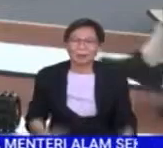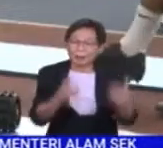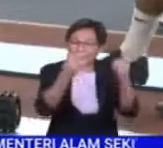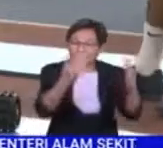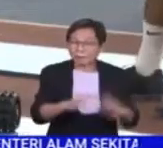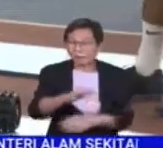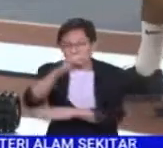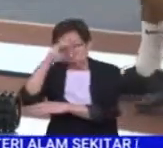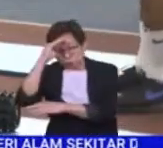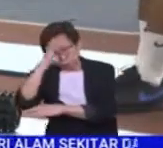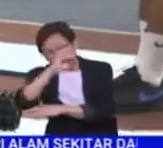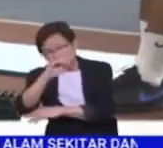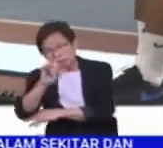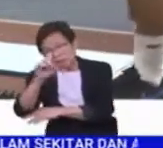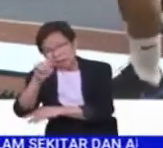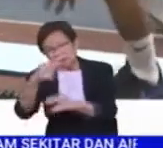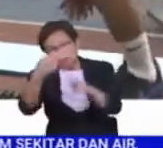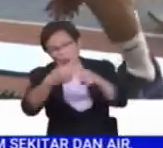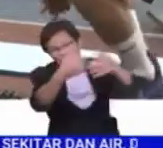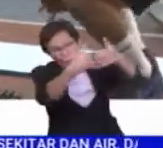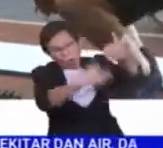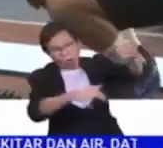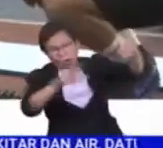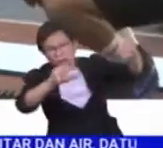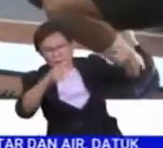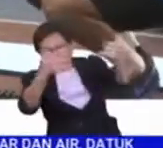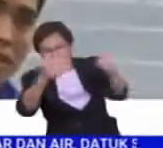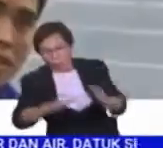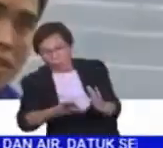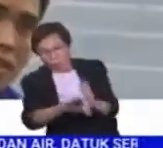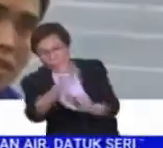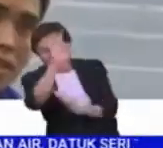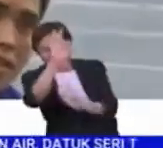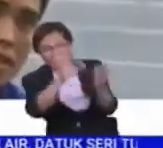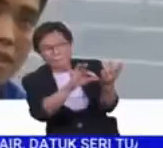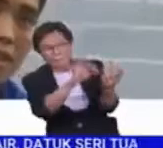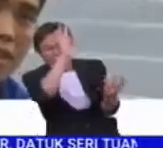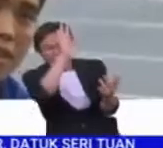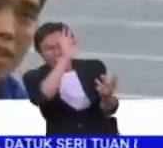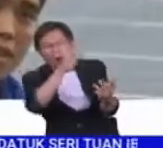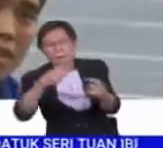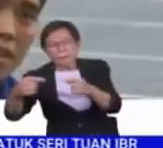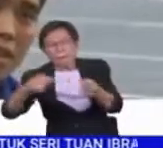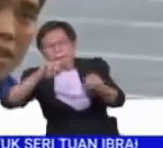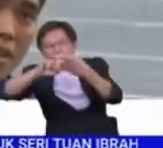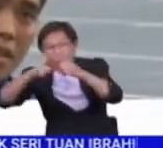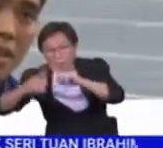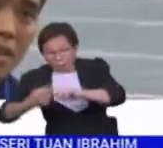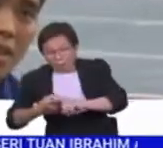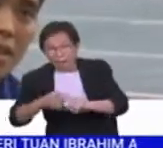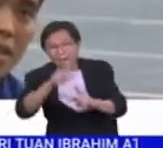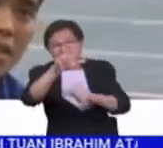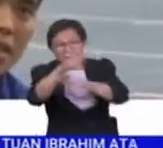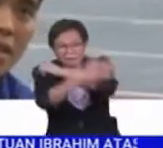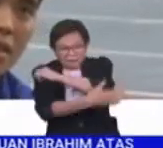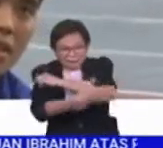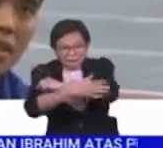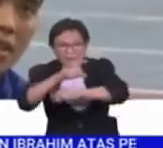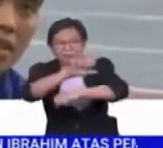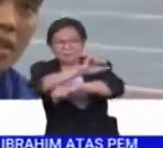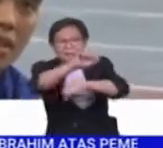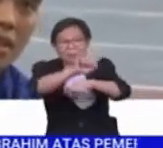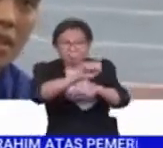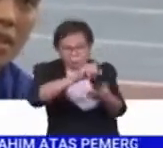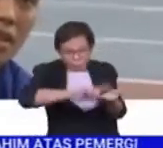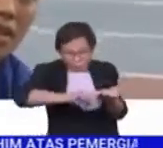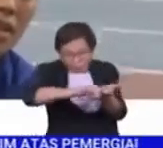Pemain JDT FC itu tersenarai dalam 30 pemain yang bakal dipilih menjelang aksi persahabatan tiga negara di Singapura minggu depan.